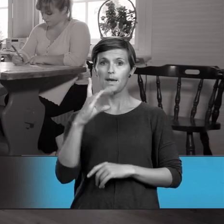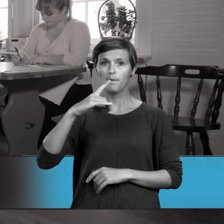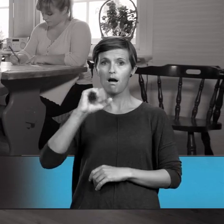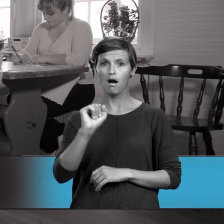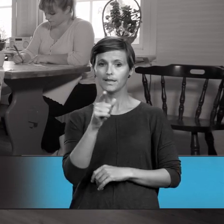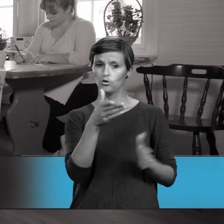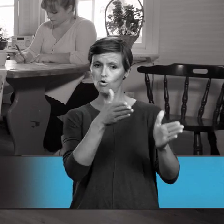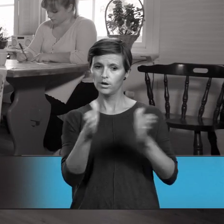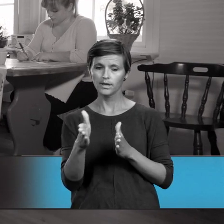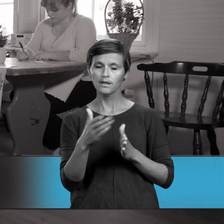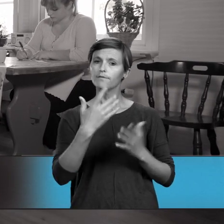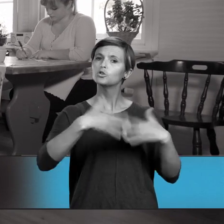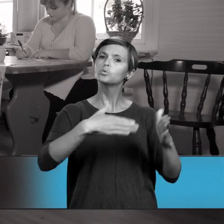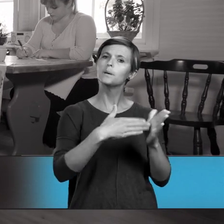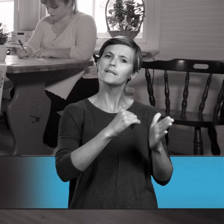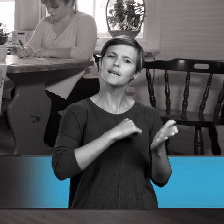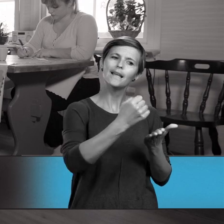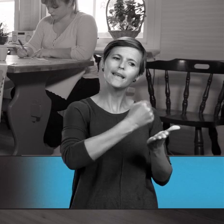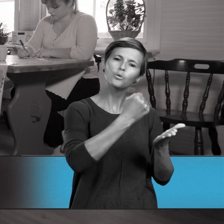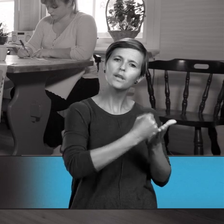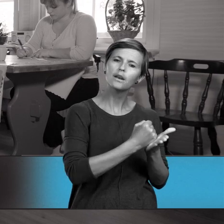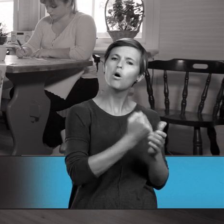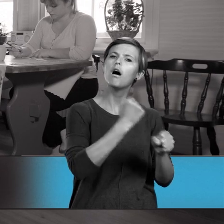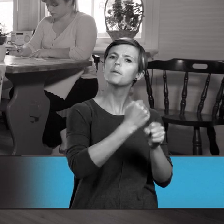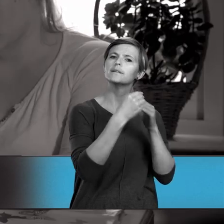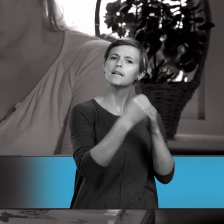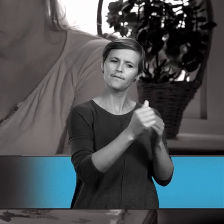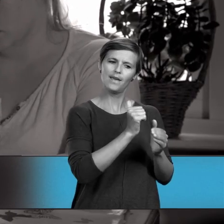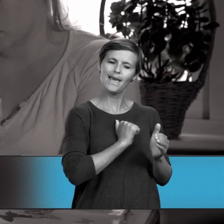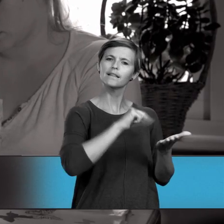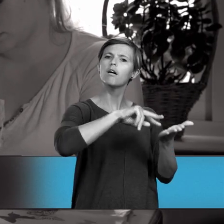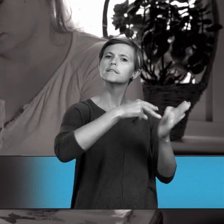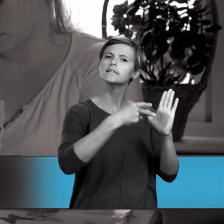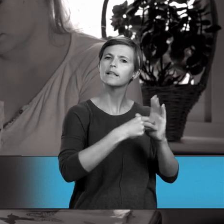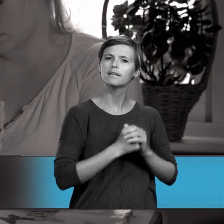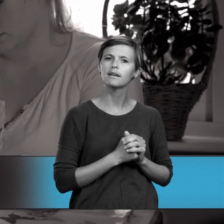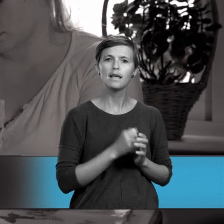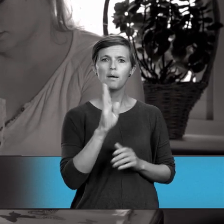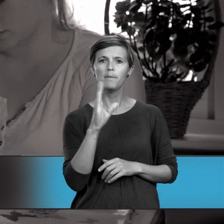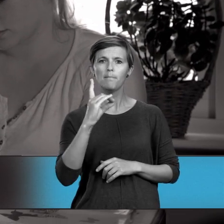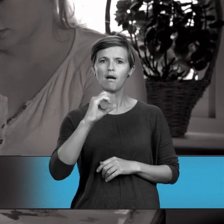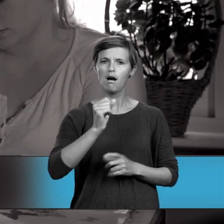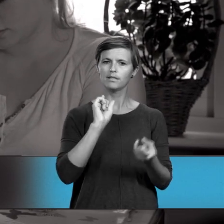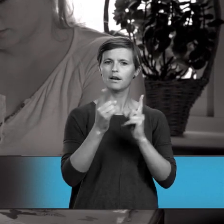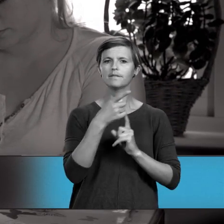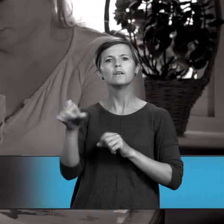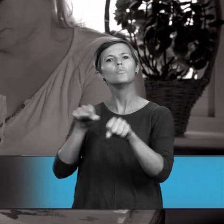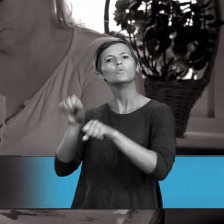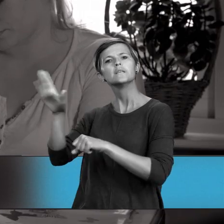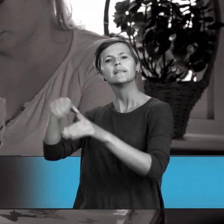Borgerstyrt personlig assistanse, BPA, er en ordning der funksjonshemmede selv rekrutterer og er arbeidsledig for sine egne